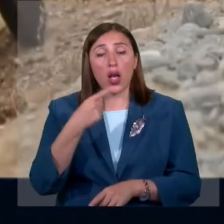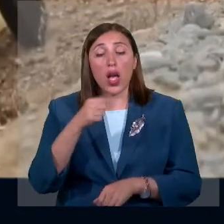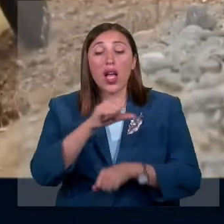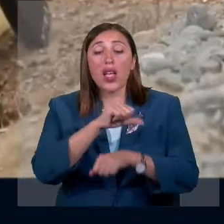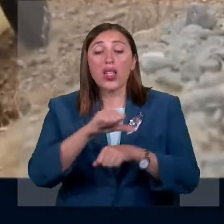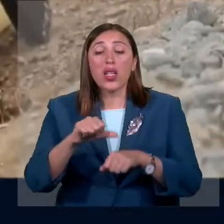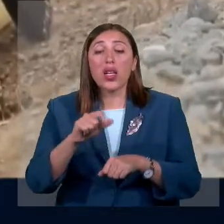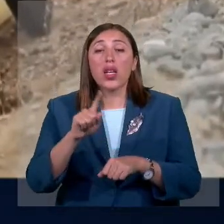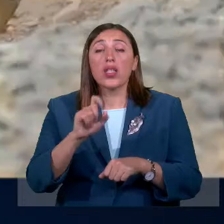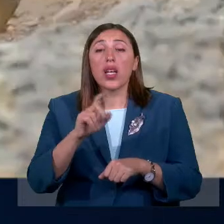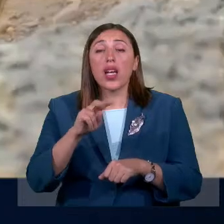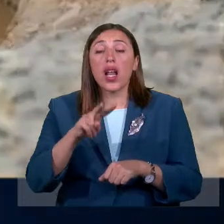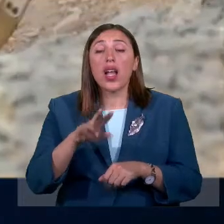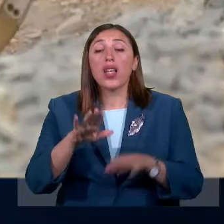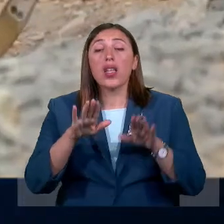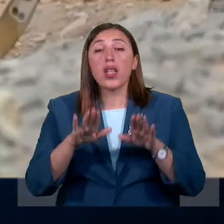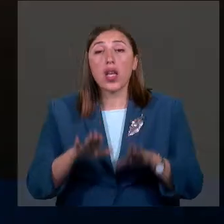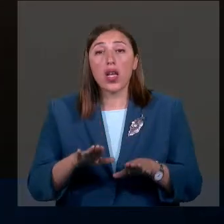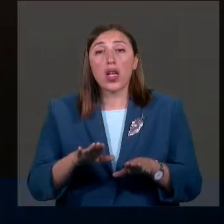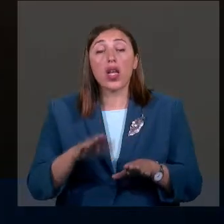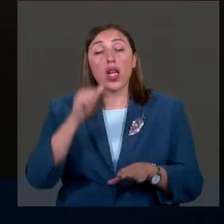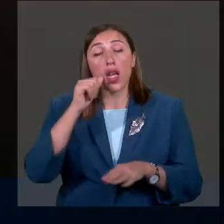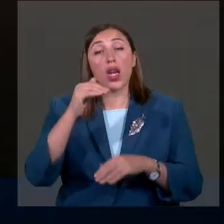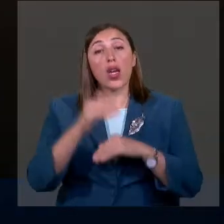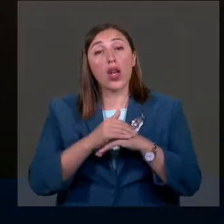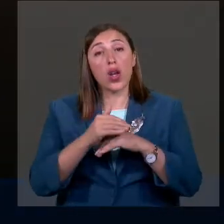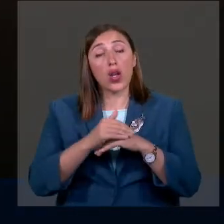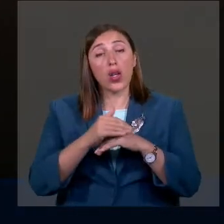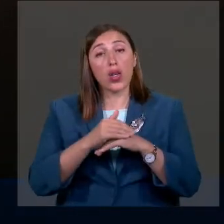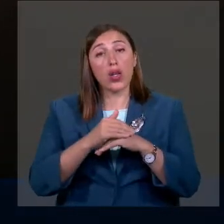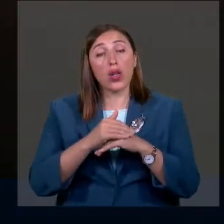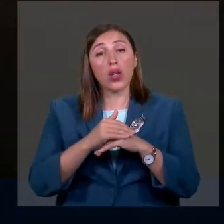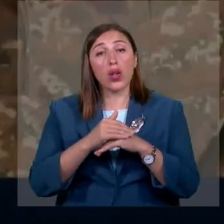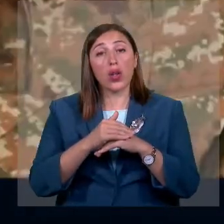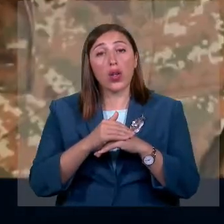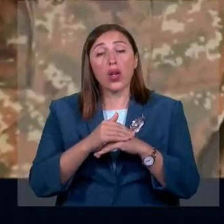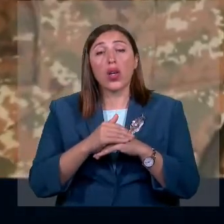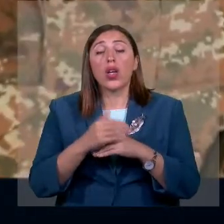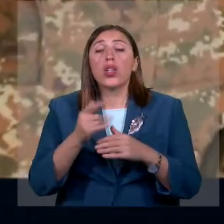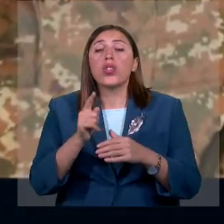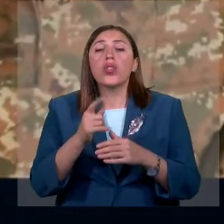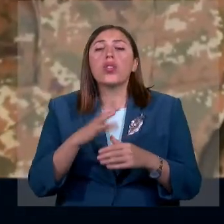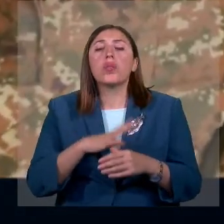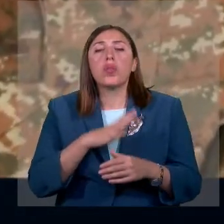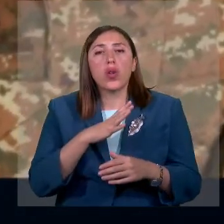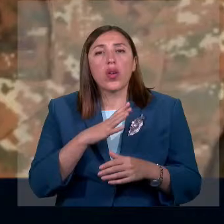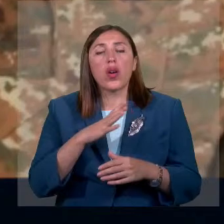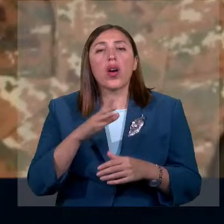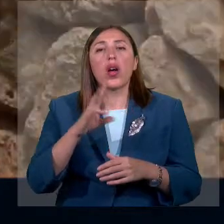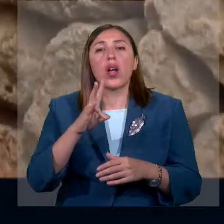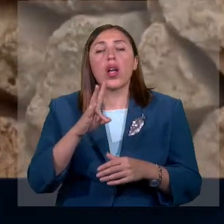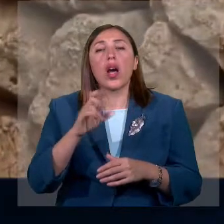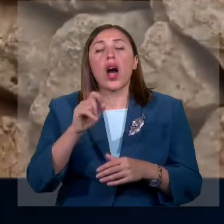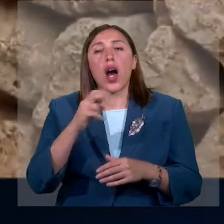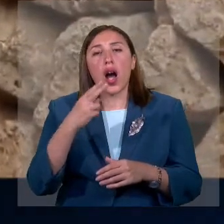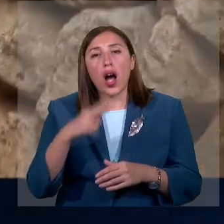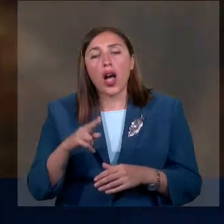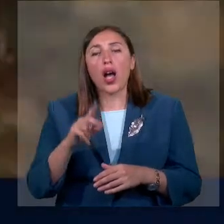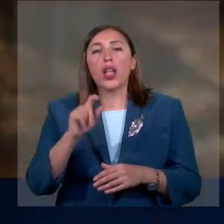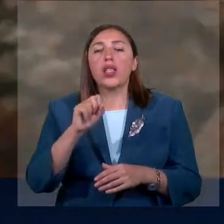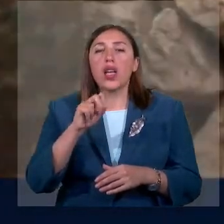սահմանի Զանգելանի տարածքով անցնող հատվածում 3-3-ան մեջբերեմ միջոցներ են ձեռնարկել ներքին հանդ և